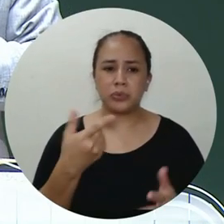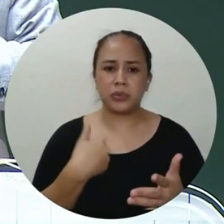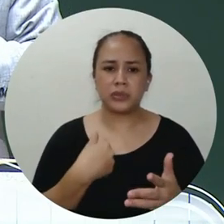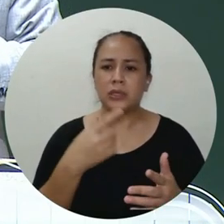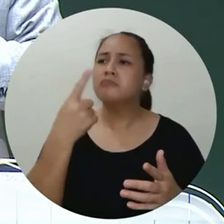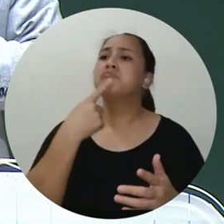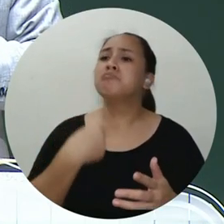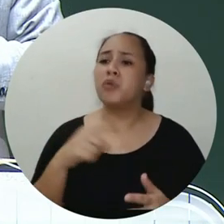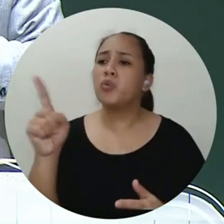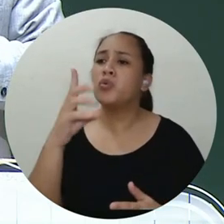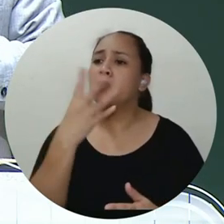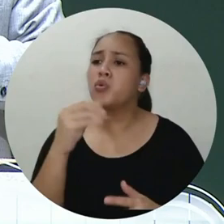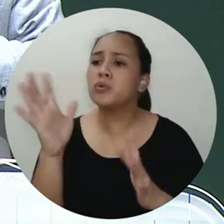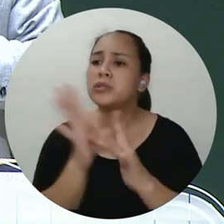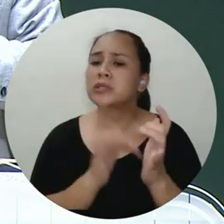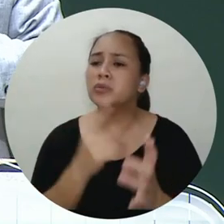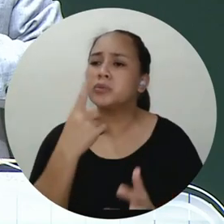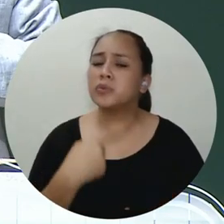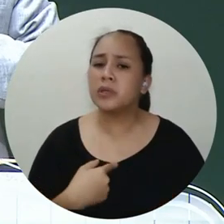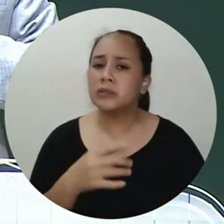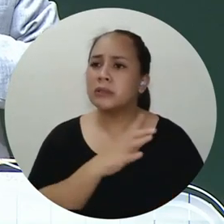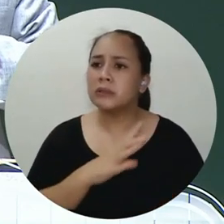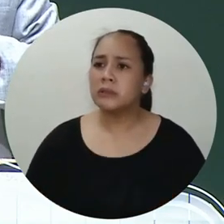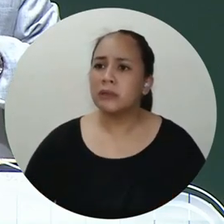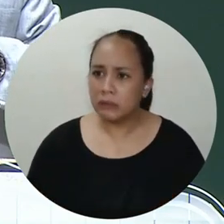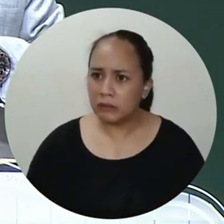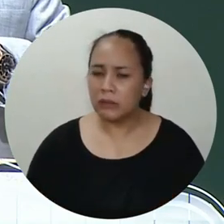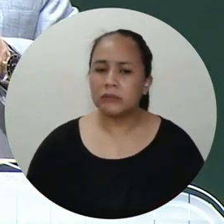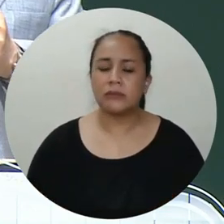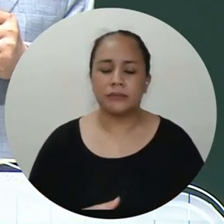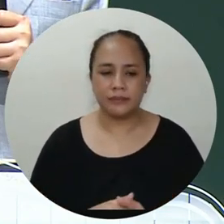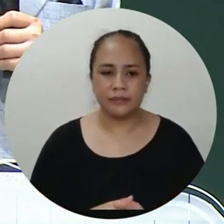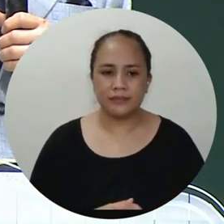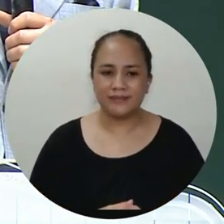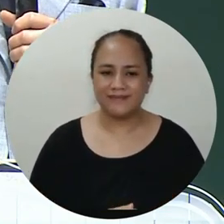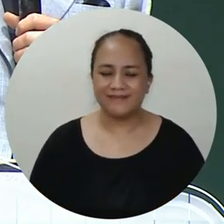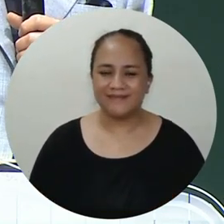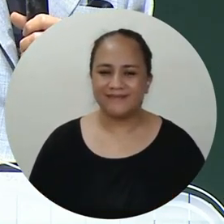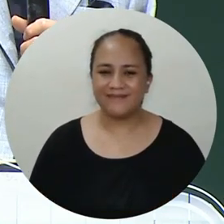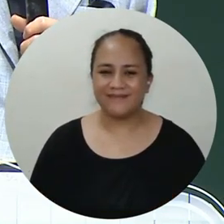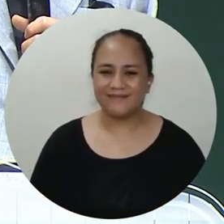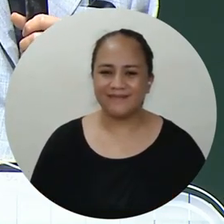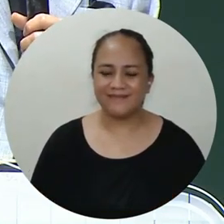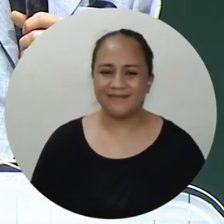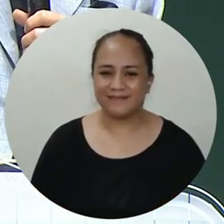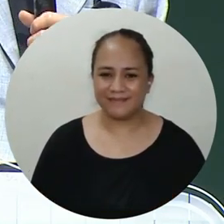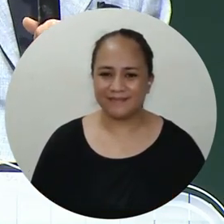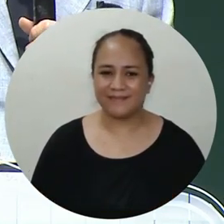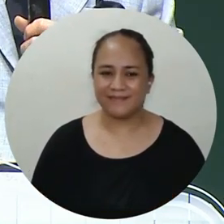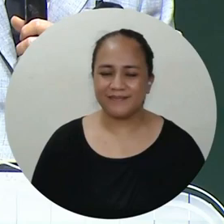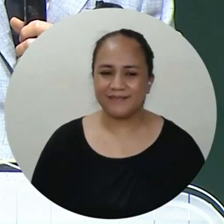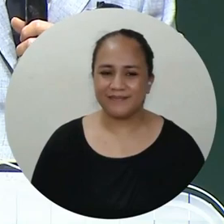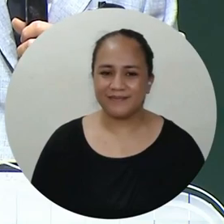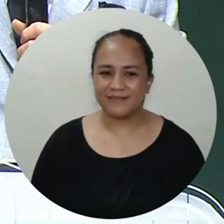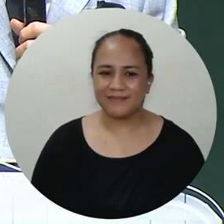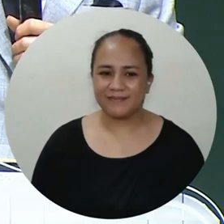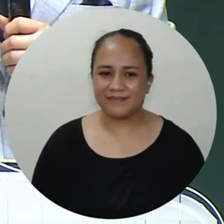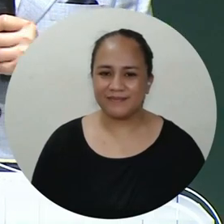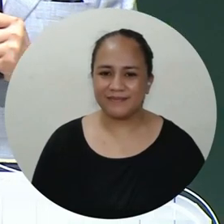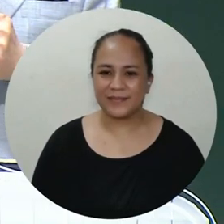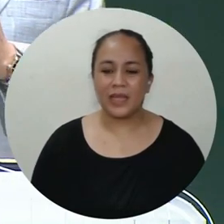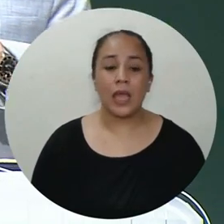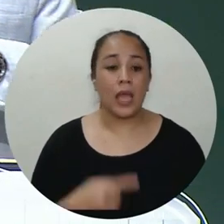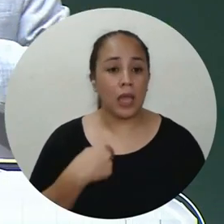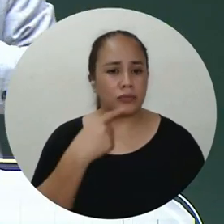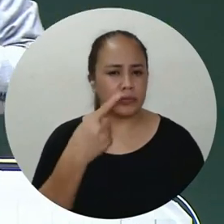is when he says Jesus is the Christ, you must be able to write down seven scriptures. 정확하게 영적 메시지를 해서 사람 살려 그러면 삼십 구절 성경 구절 알아야 돼요. And if I tell you